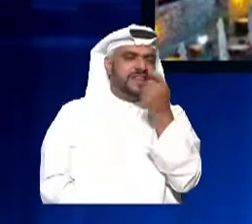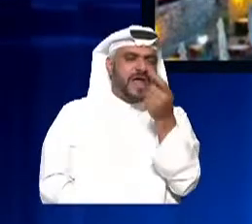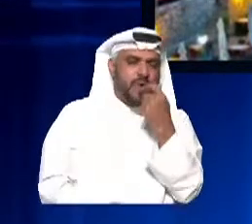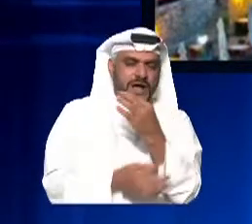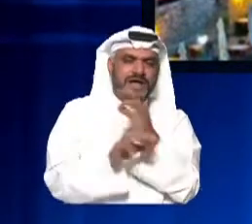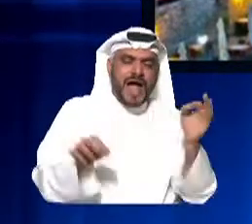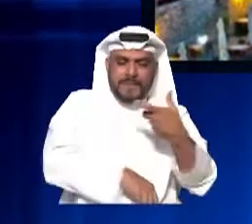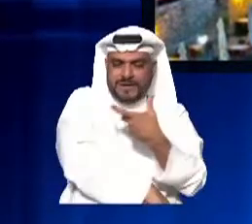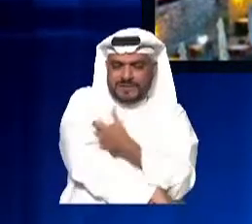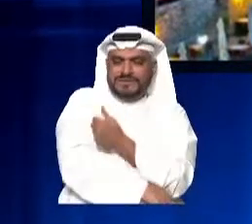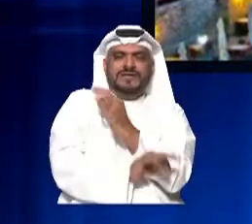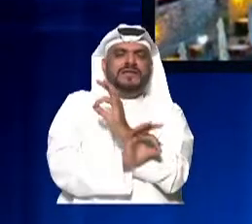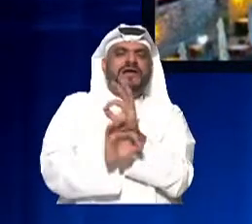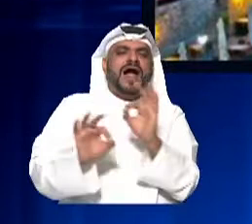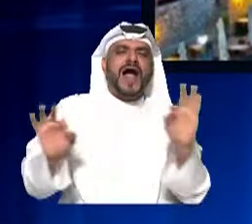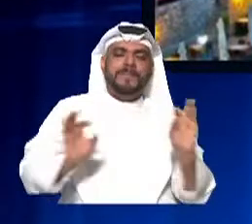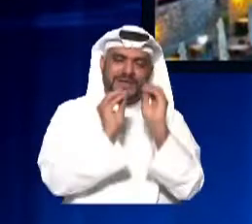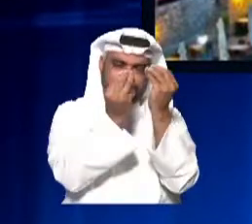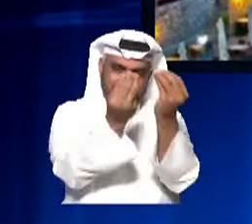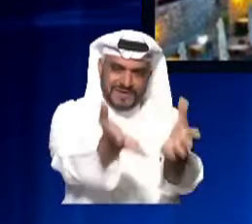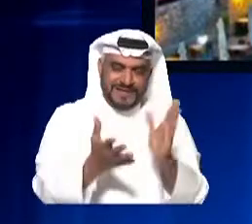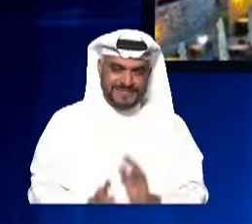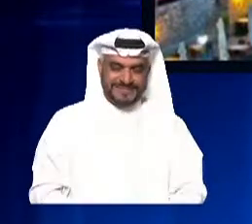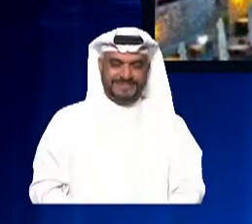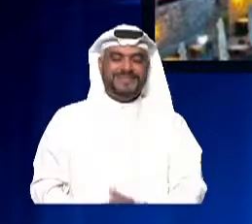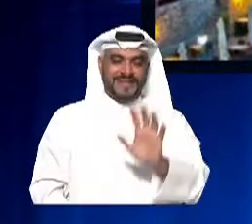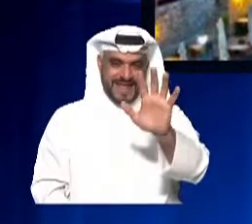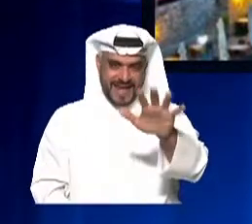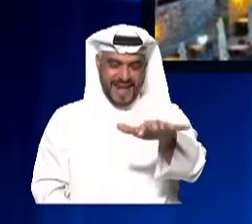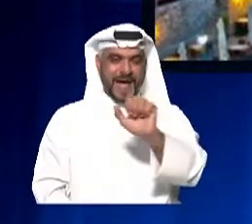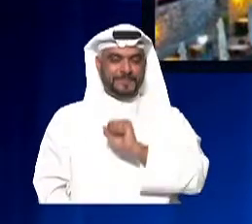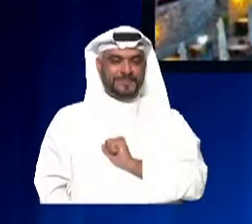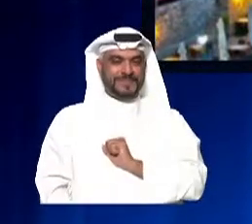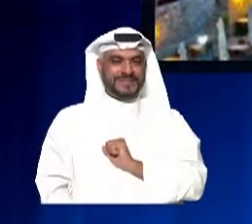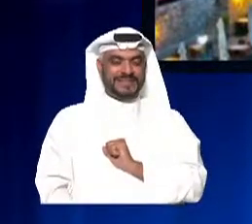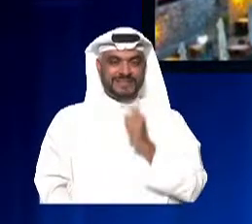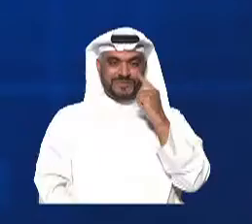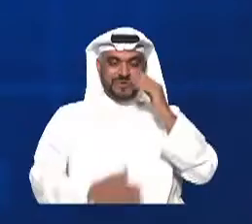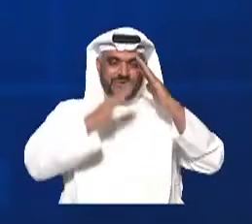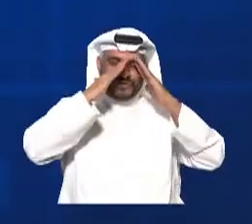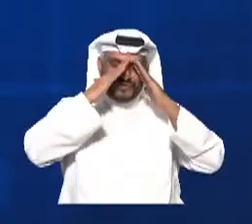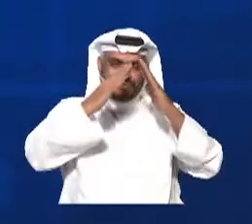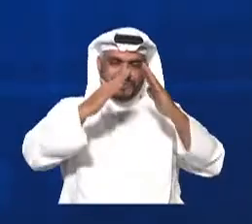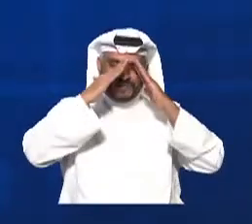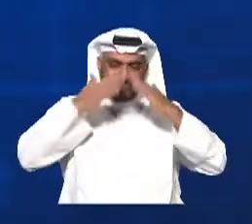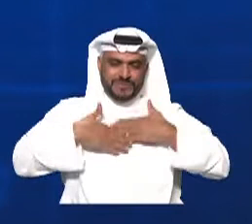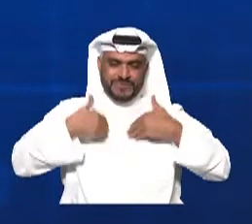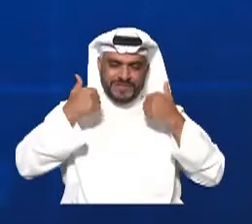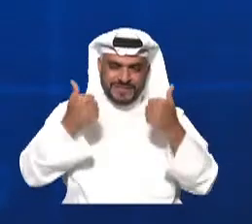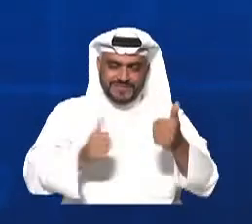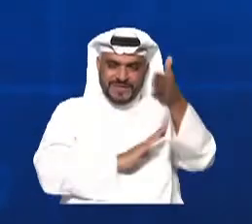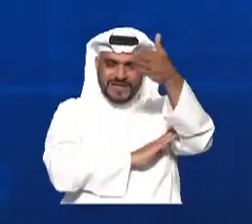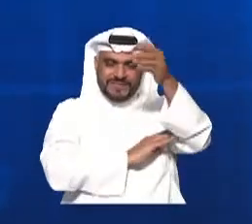الطبية اللازمة لتلبية احتياجاتهم. نعم أستاذ حمد بن عيدان القائم بالأعمال بالإنابة بسفارة